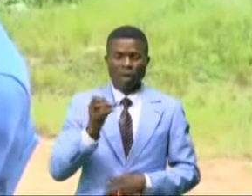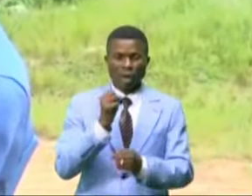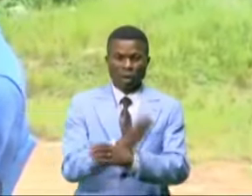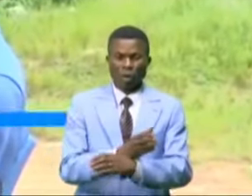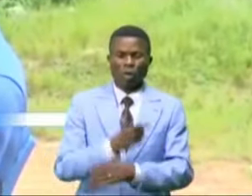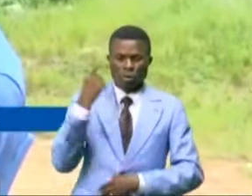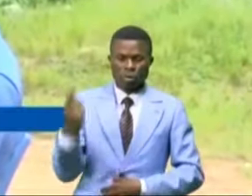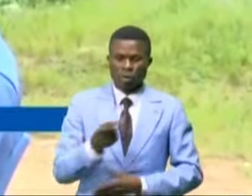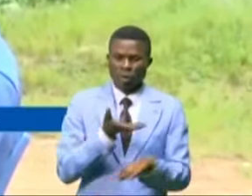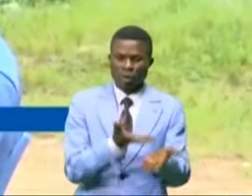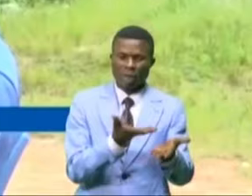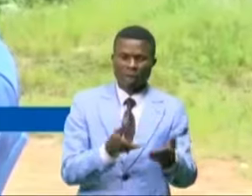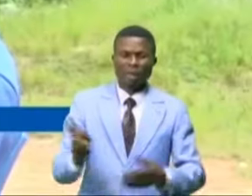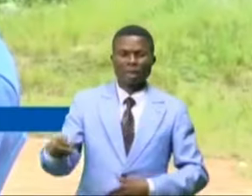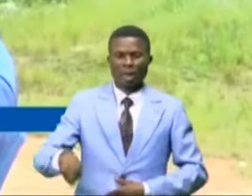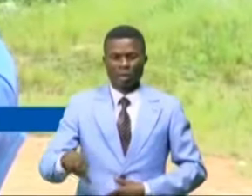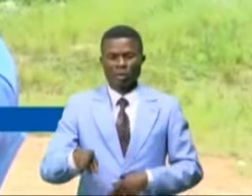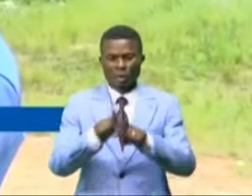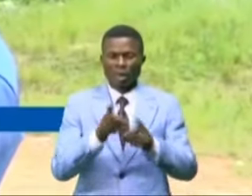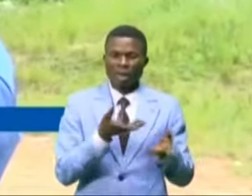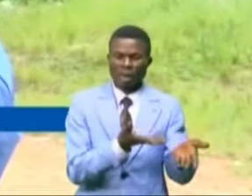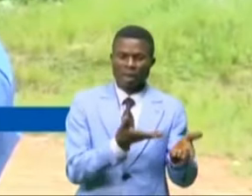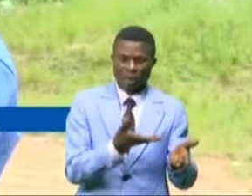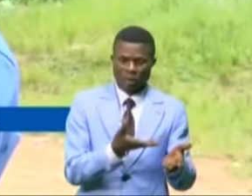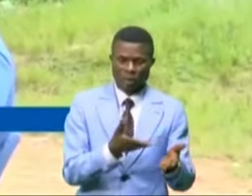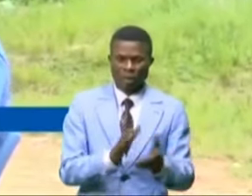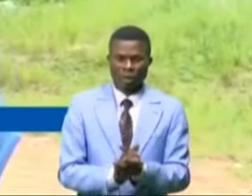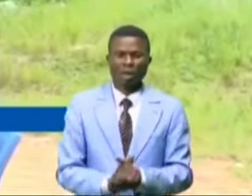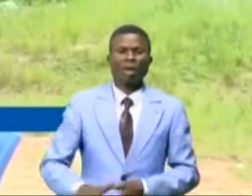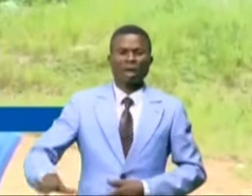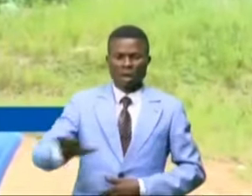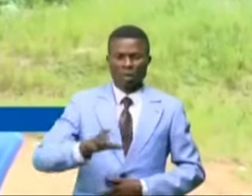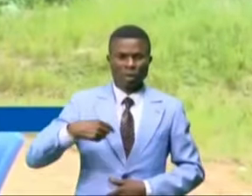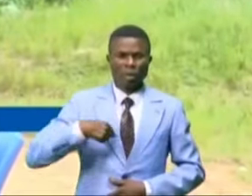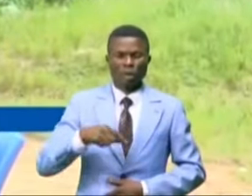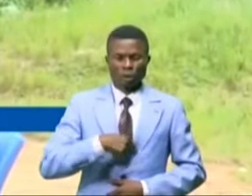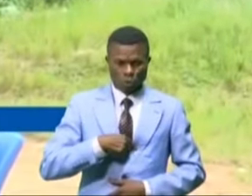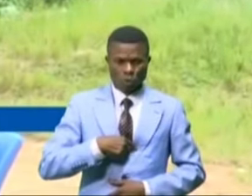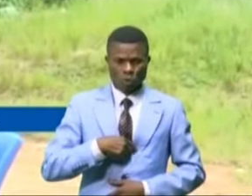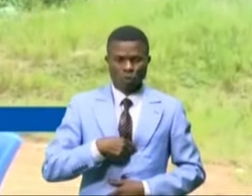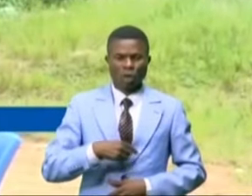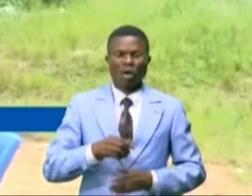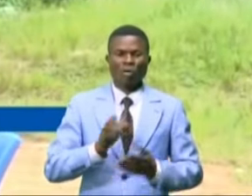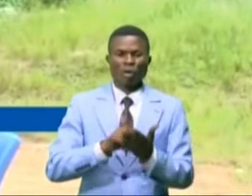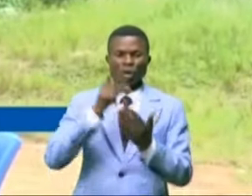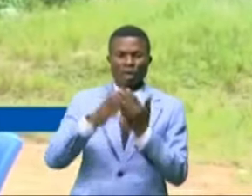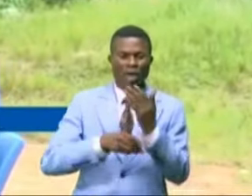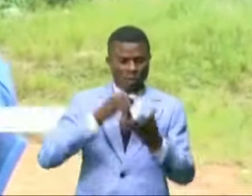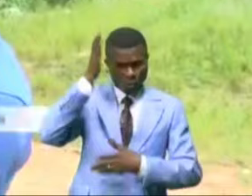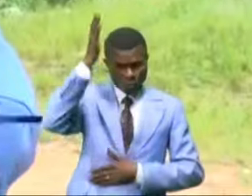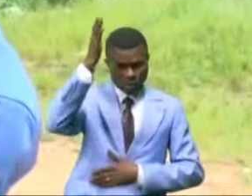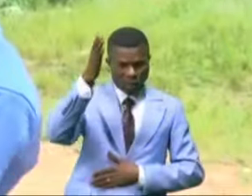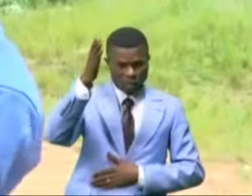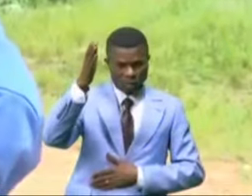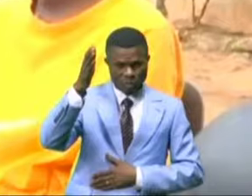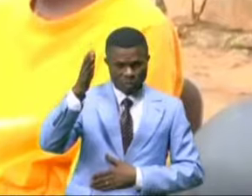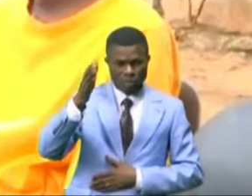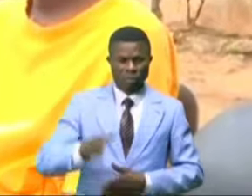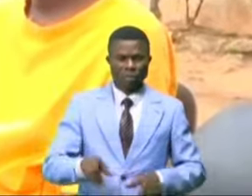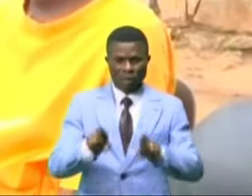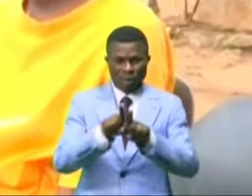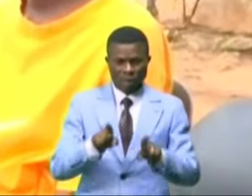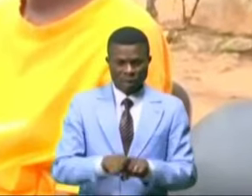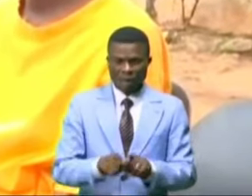disponibles pour servir la province, pour servir notre pays, parce que nous avons des choses à donner. Et nous avons un parcours qui n'est